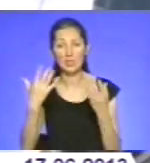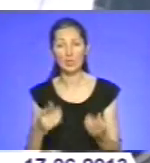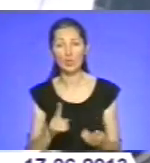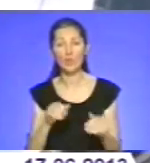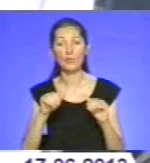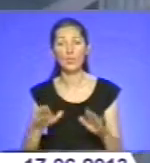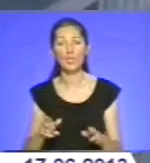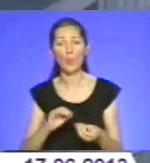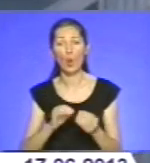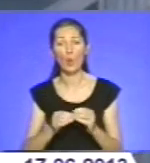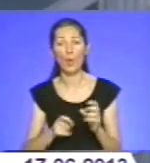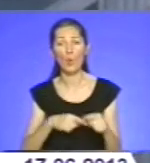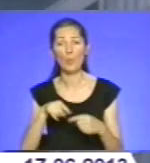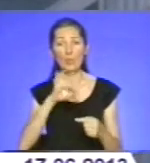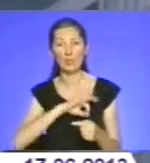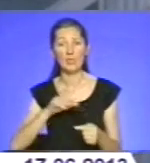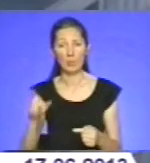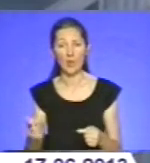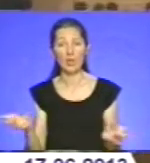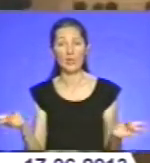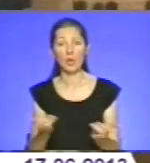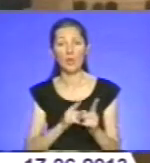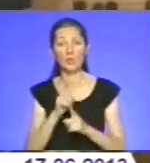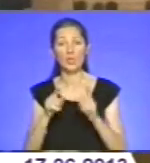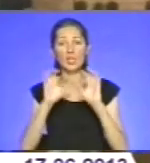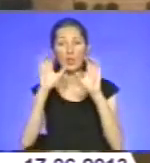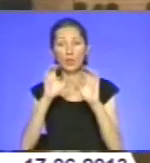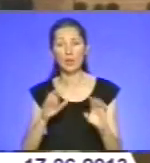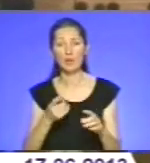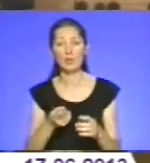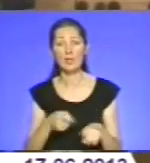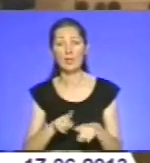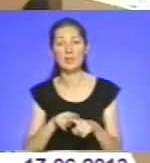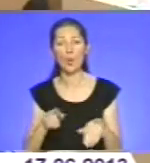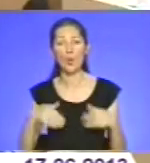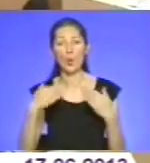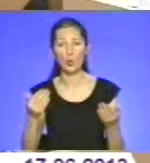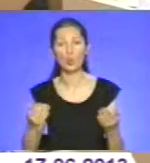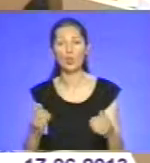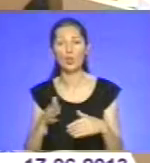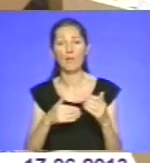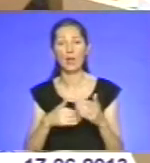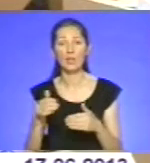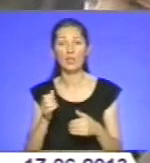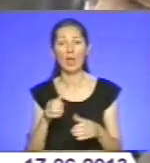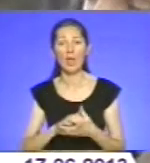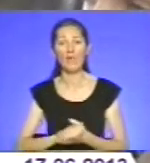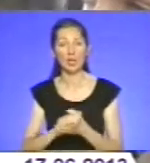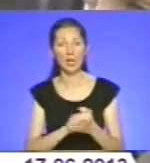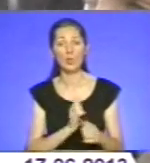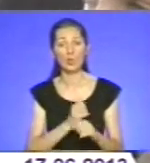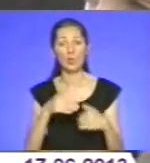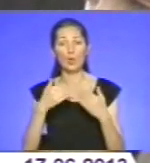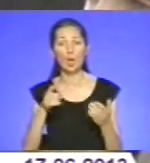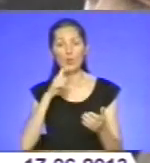проблеми бізнесменів, необхідно змінити законодавство. Саме це і пропонують фахівці Федерації роботодавців України. Механізм